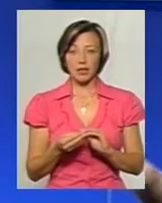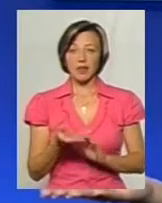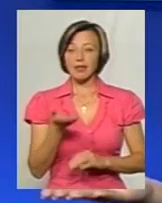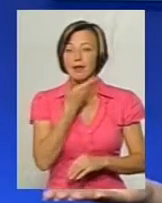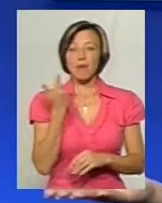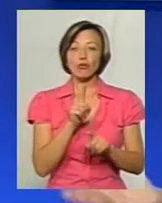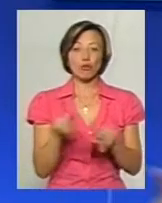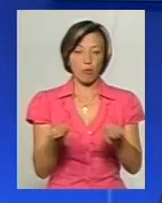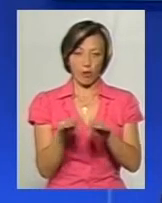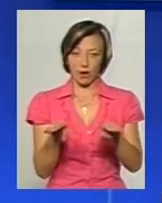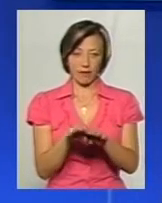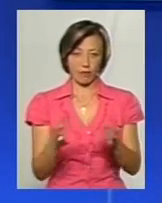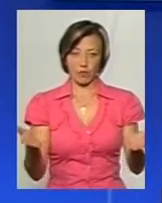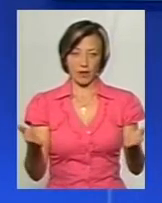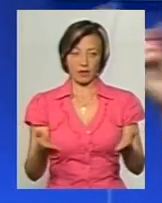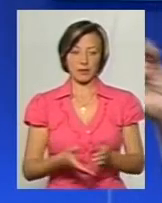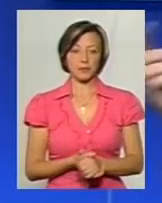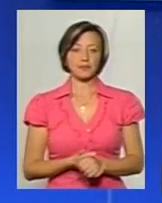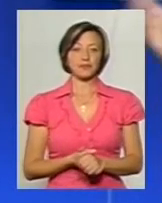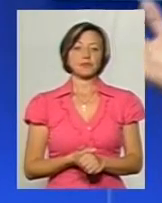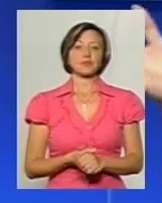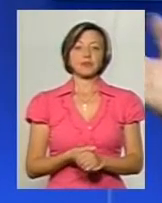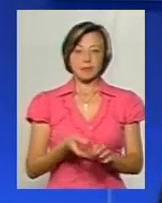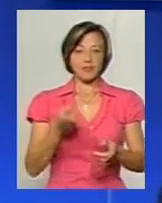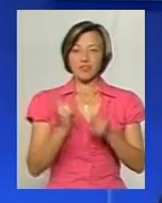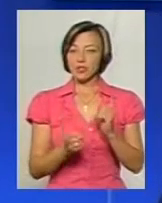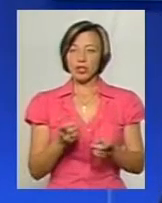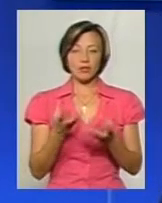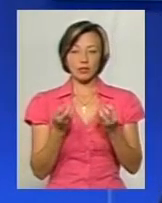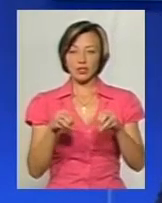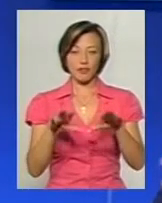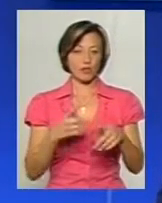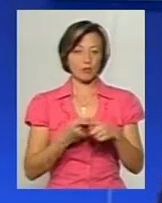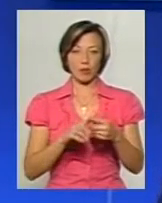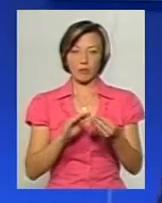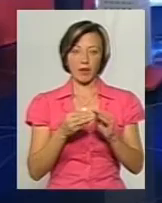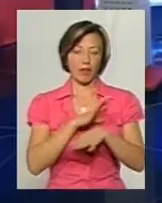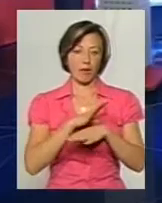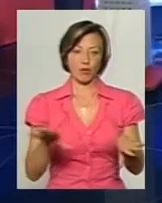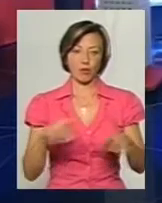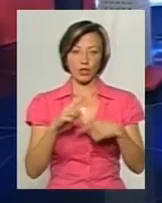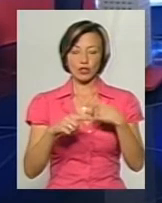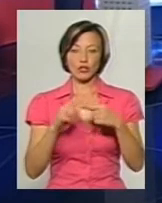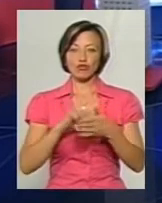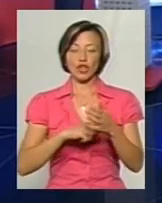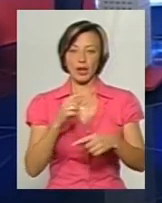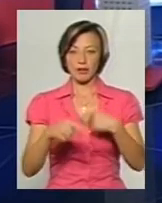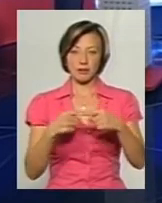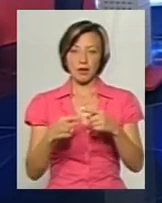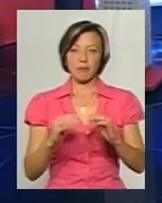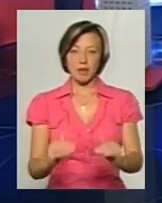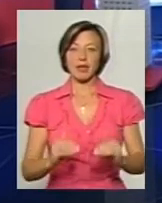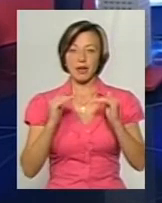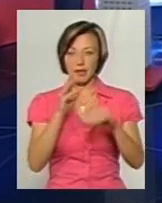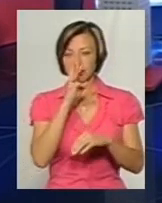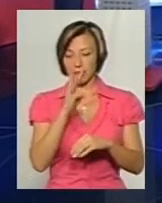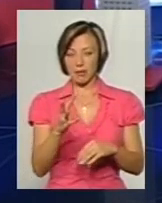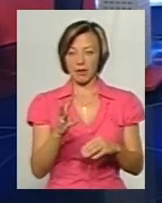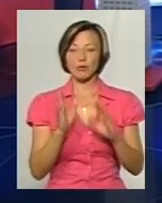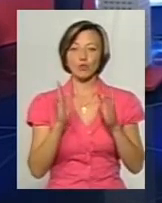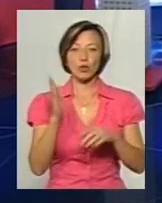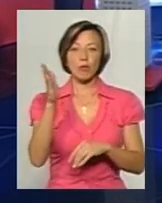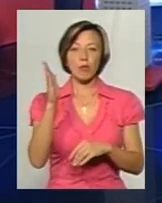нема що порівнювати. І, звичайно, що не вирішила ця проблема, не була вирішена через підняття заробітної плати. Це ще